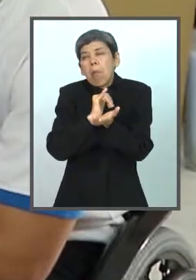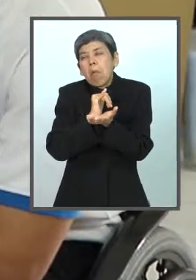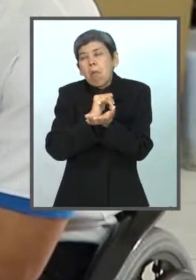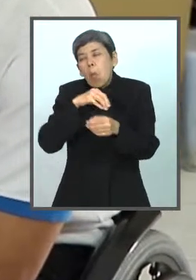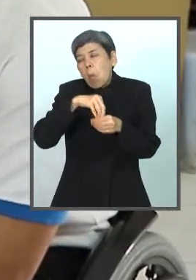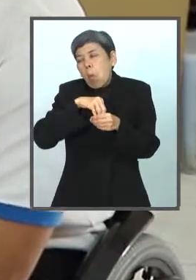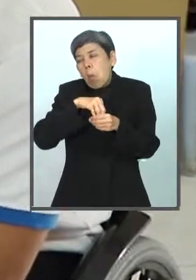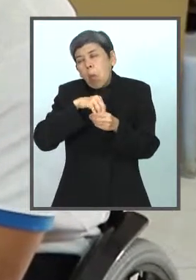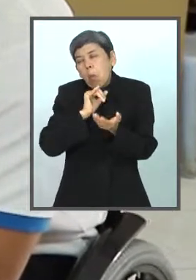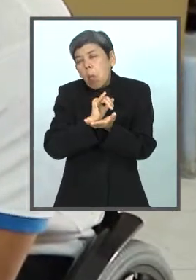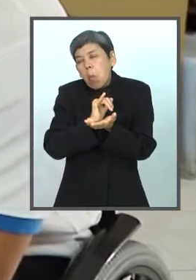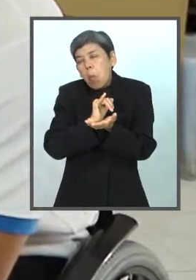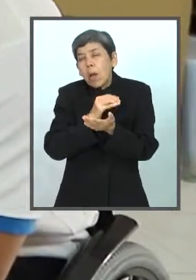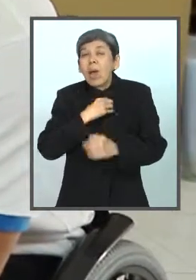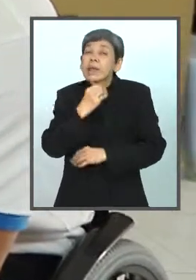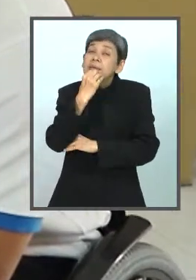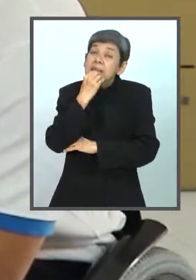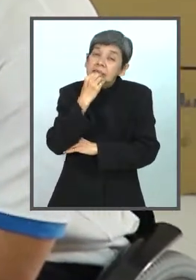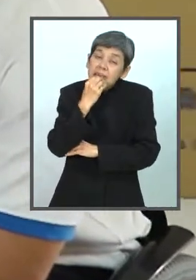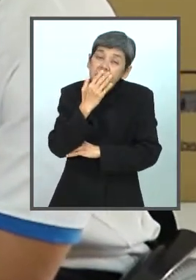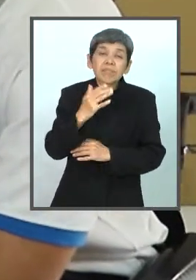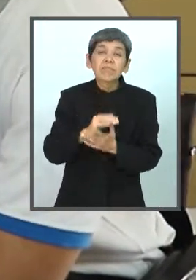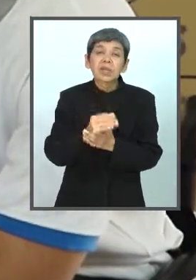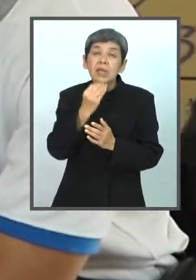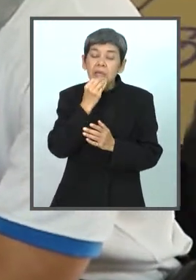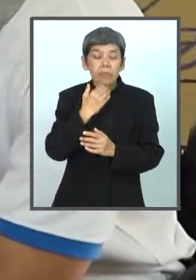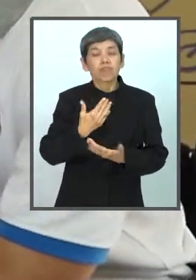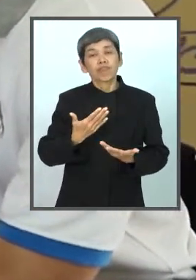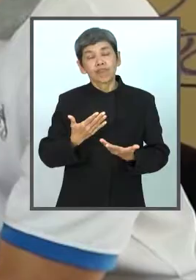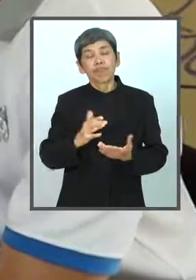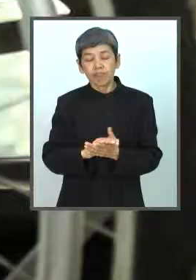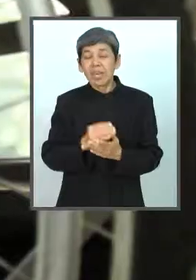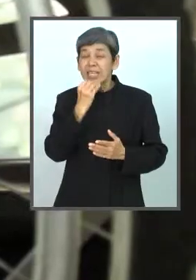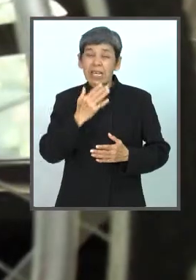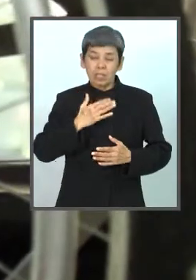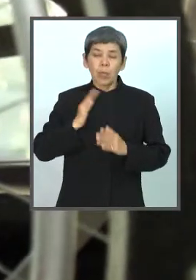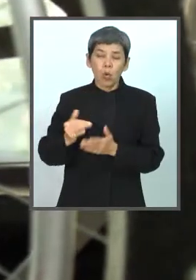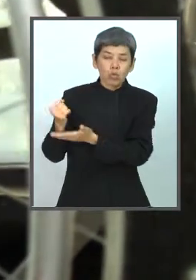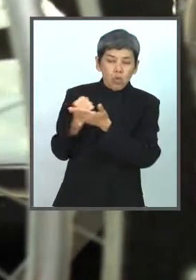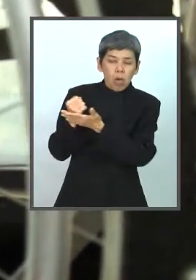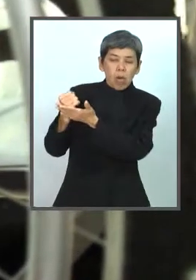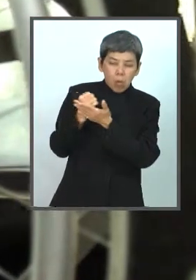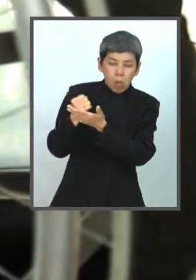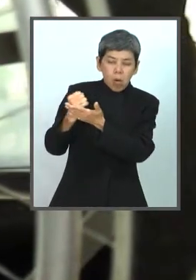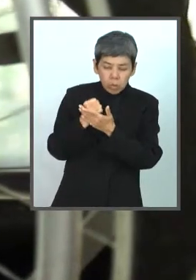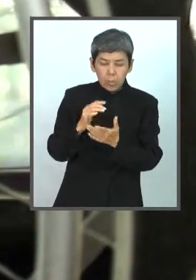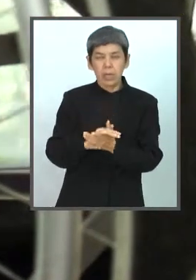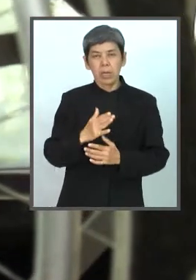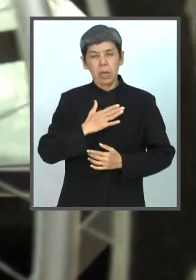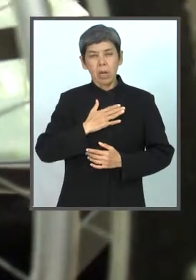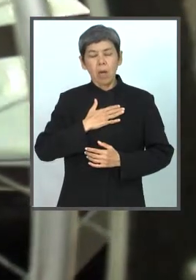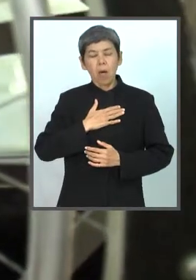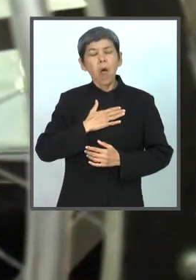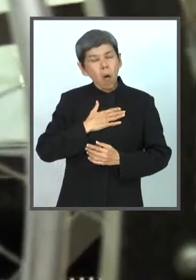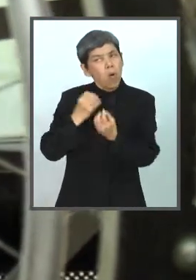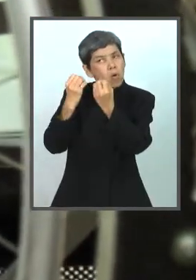ติดเตียงเนี่ยคือเวลาจะกินเวลาจะทำภารกิจส่วนตัวเนี่ยต้องมีคนช่วยอยู่ตลอด ครับ พอเราได้ผ่านก